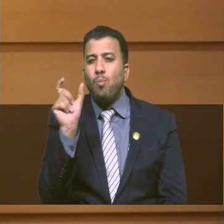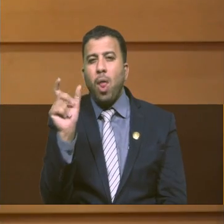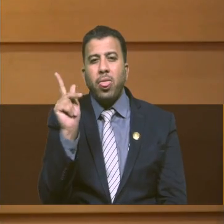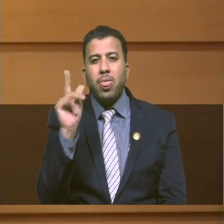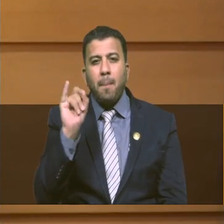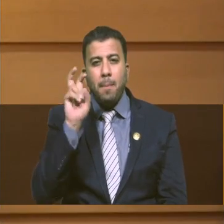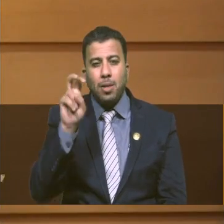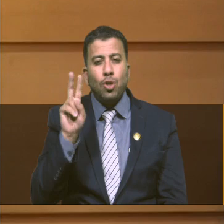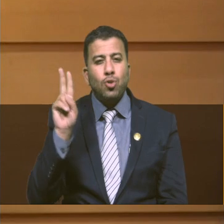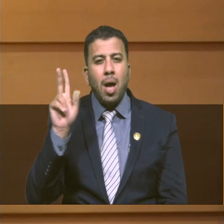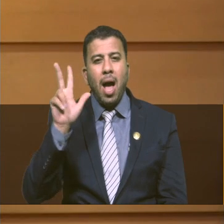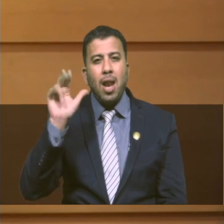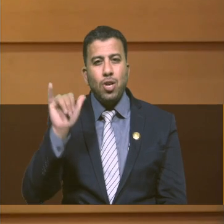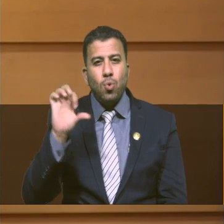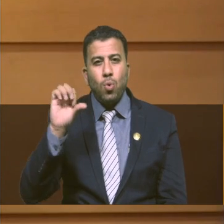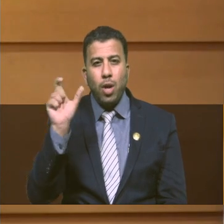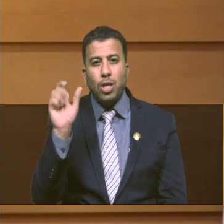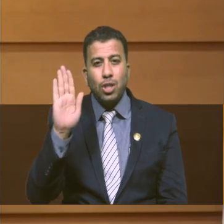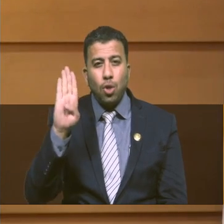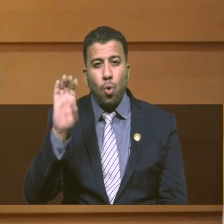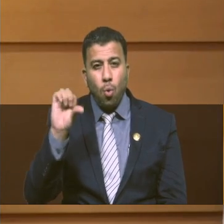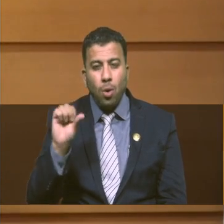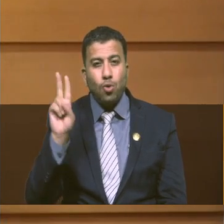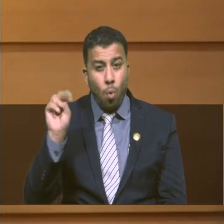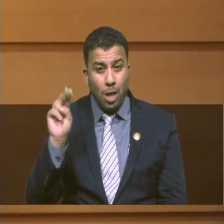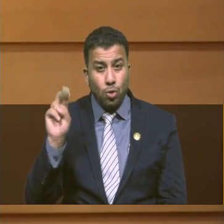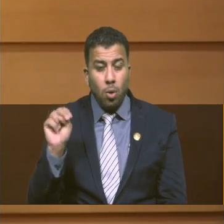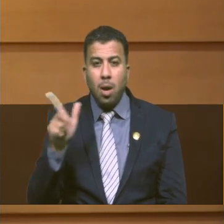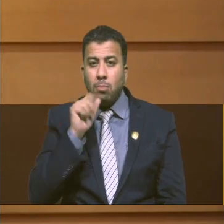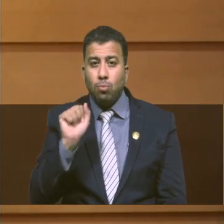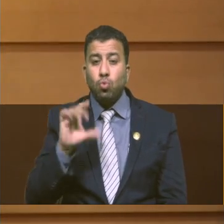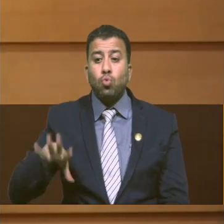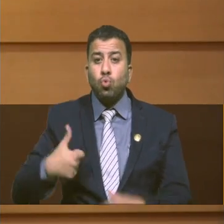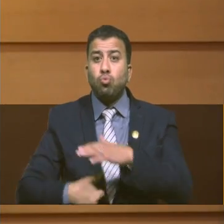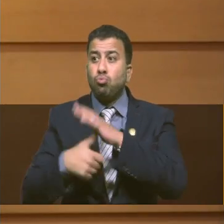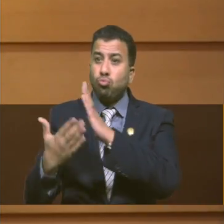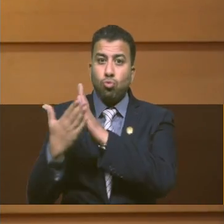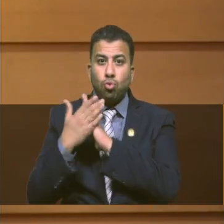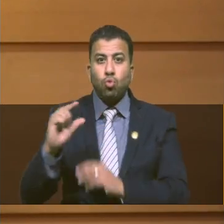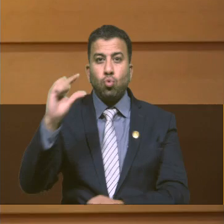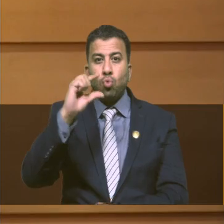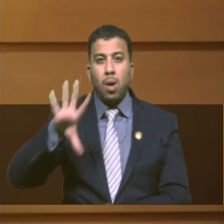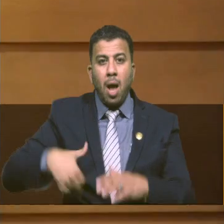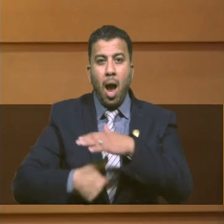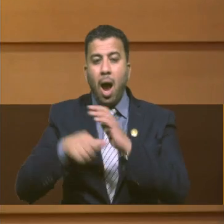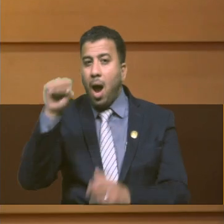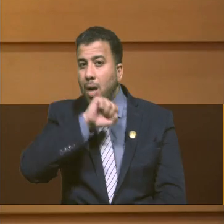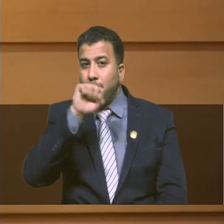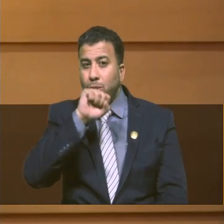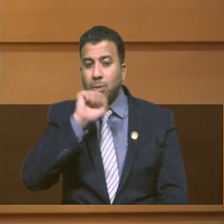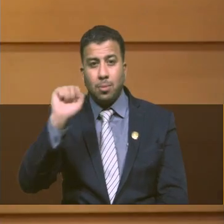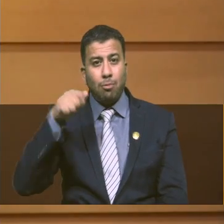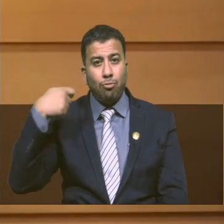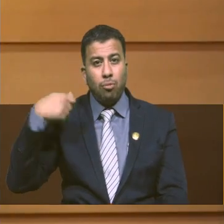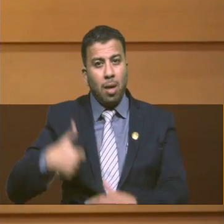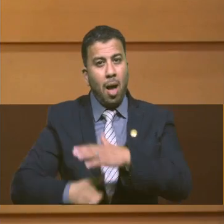رغبة راعي الجائزة صاحب السمو الشيخ الدكتور سلطان بن محمد القاسمي عضو المجلس الأعلى حاكم إمارة